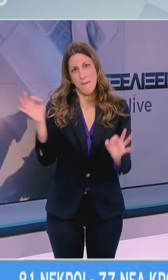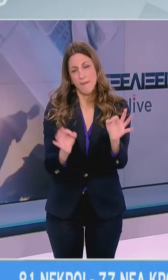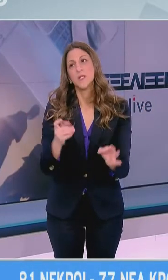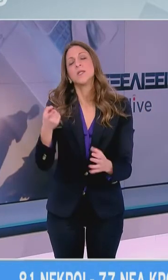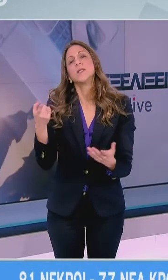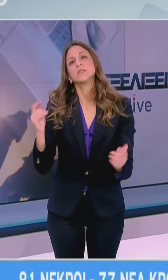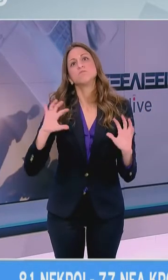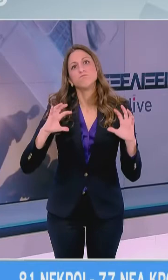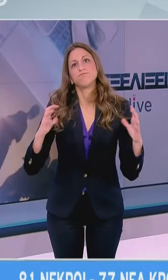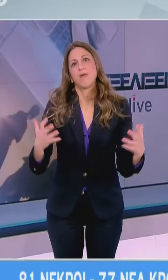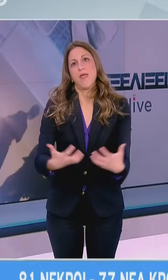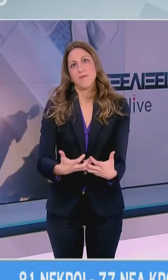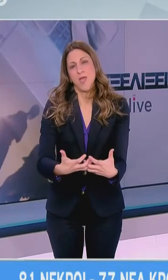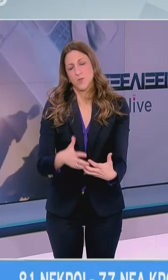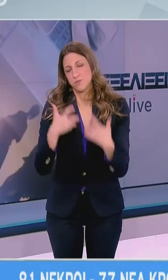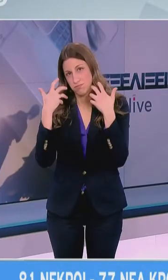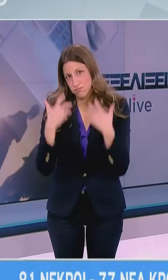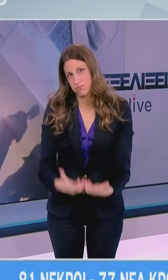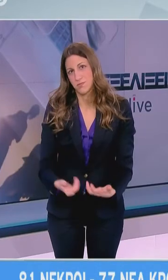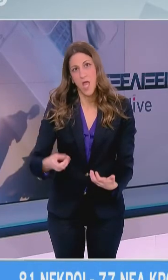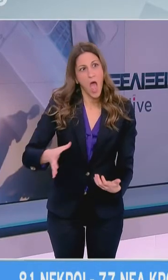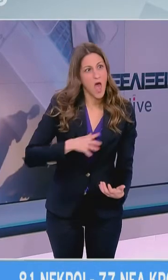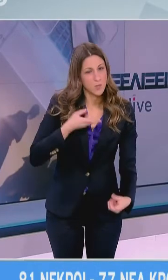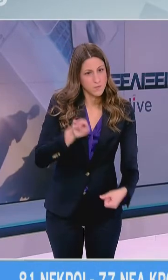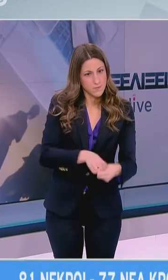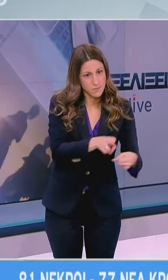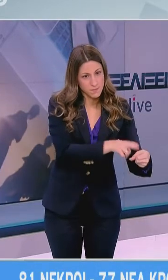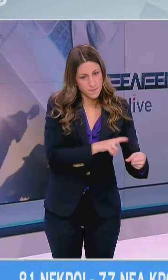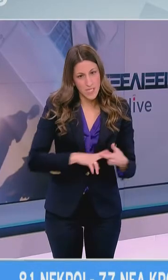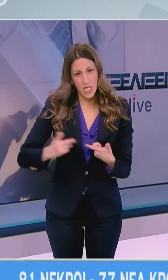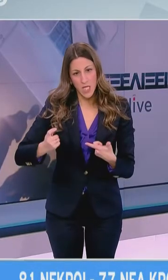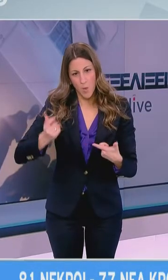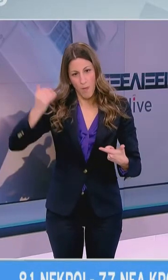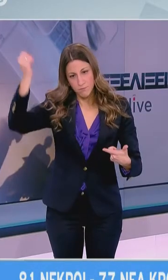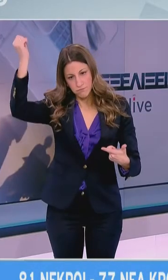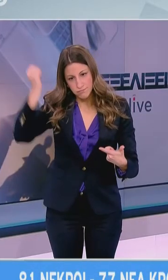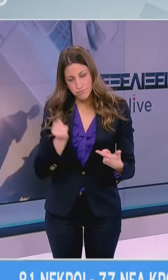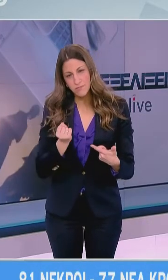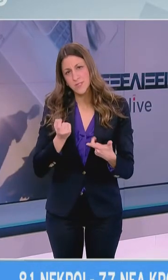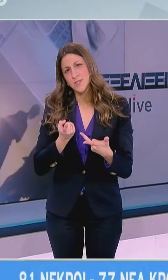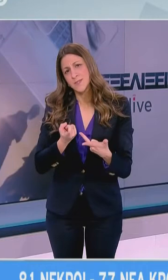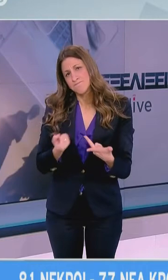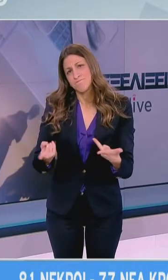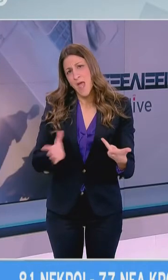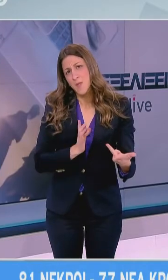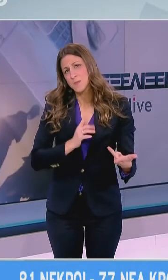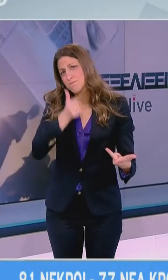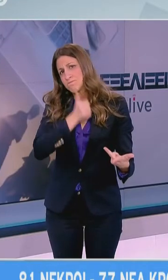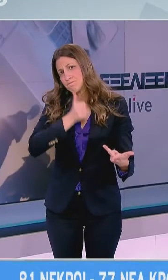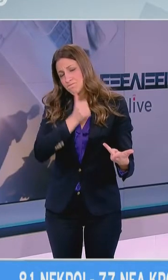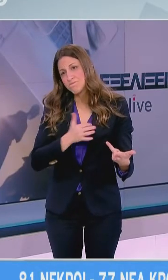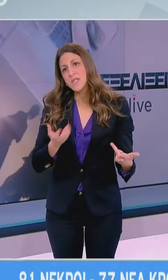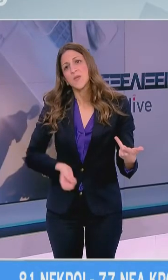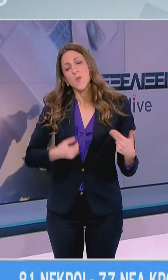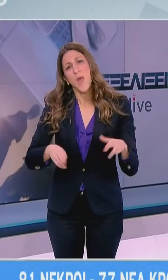τεράστια πανδημία με ανυπολόγιστες επιπτώσεις σε ανθρώπινες ζωές, την κοινωνία και την οικονομία. Και θεωρώ ότι έχουμε μια